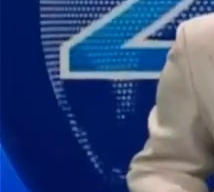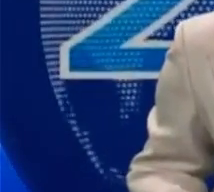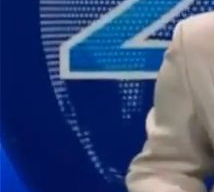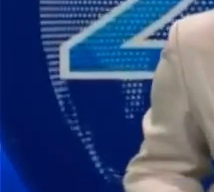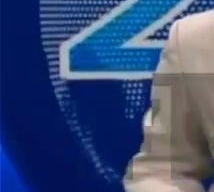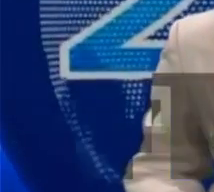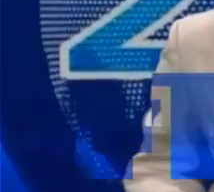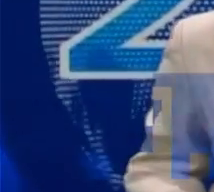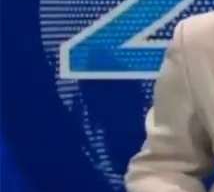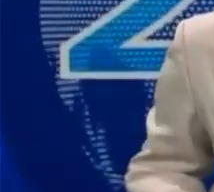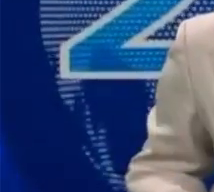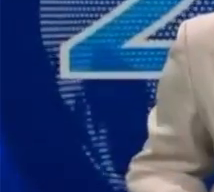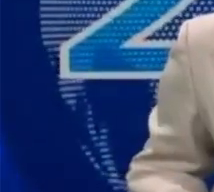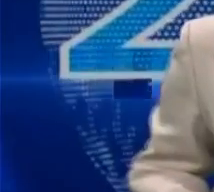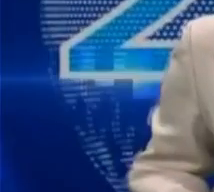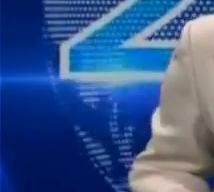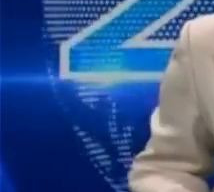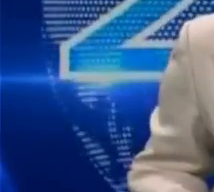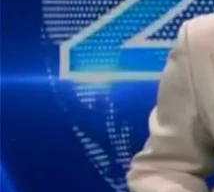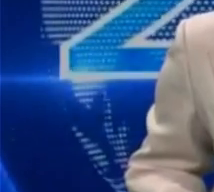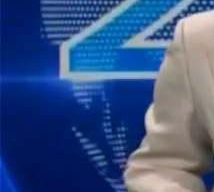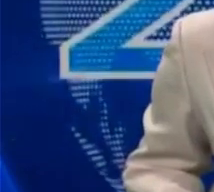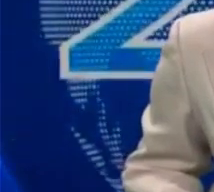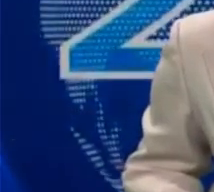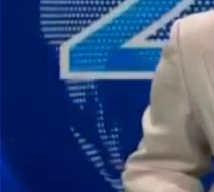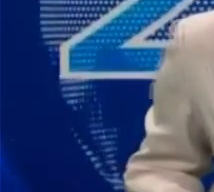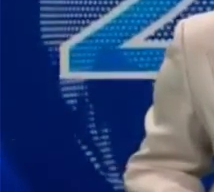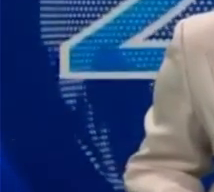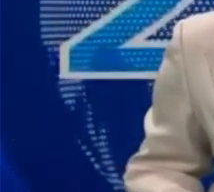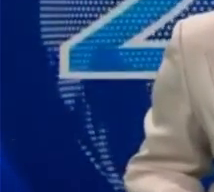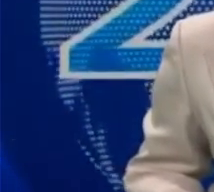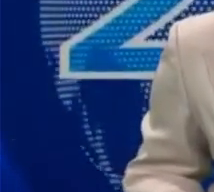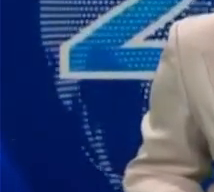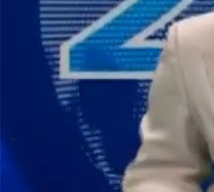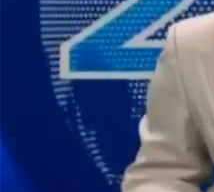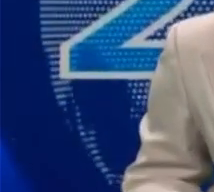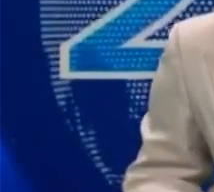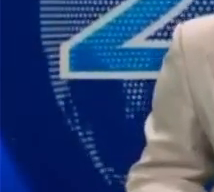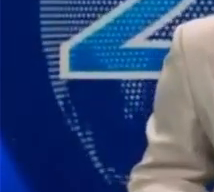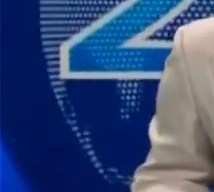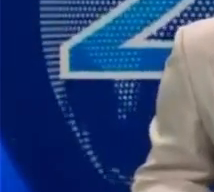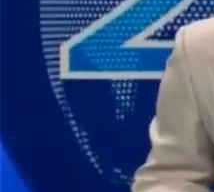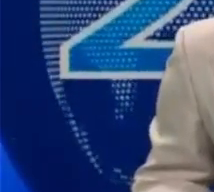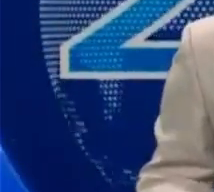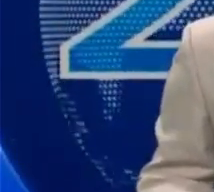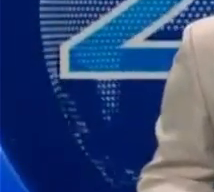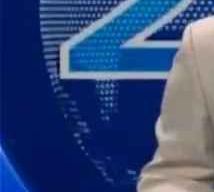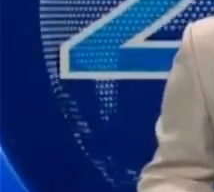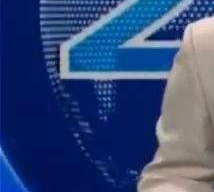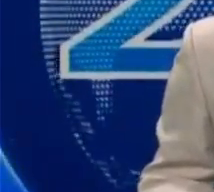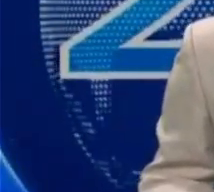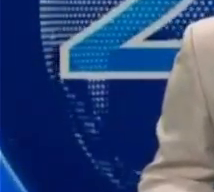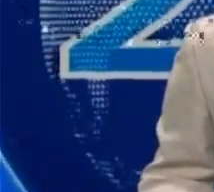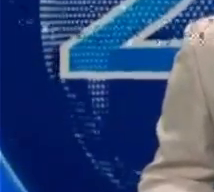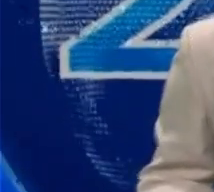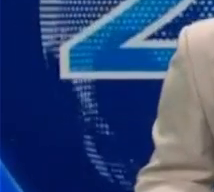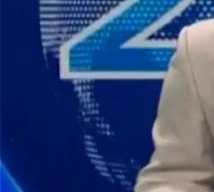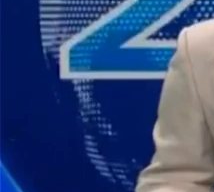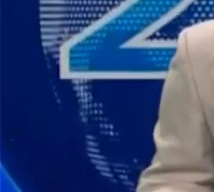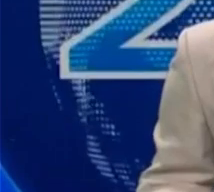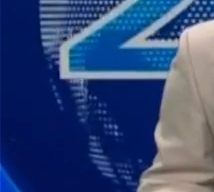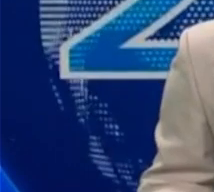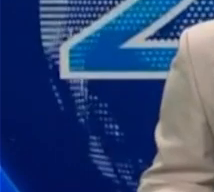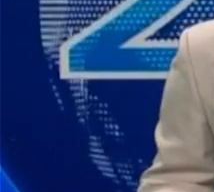La série de ration des ouvrages par l'État ce mercredi a concerné la ville